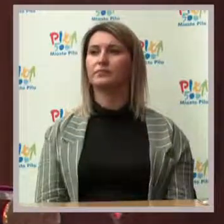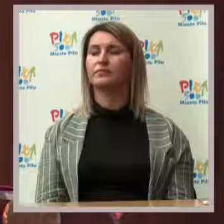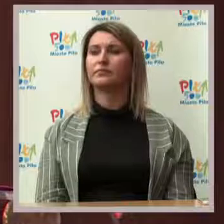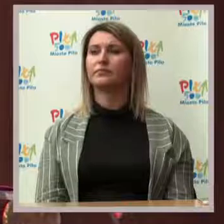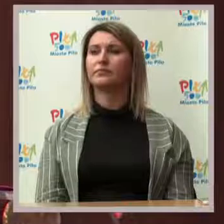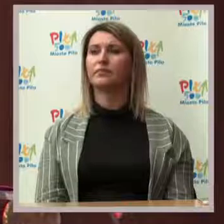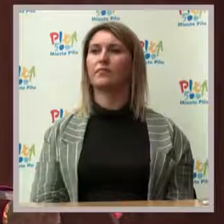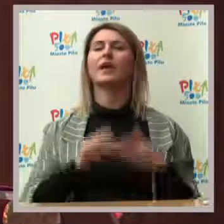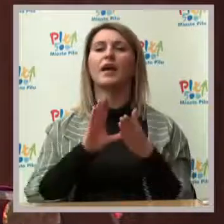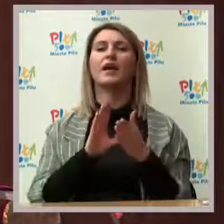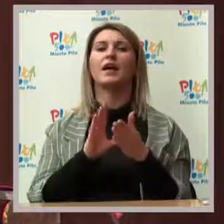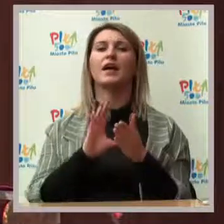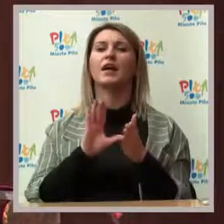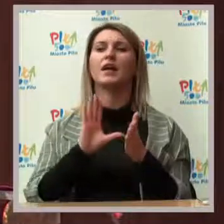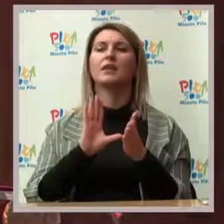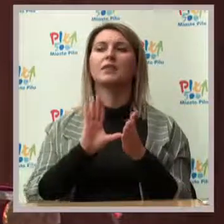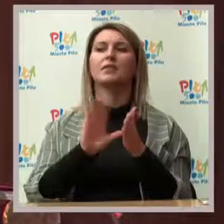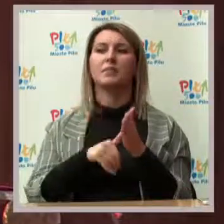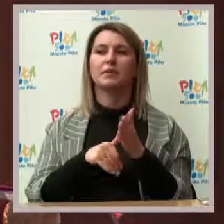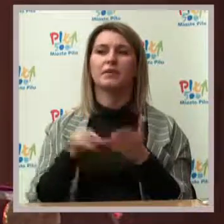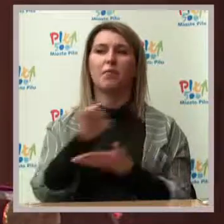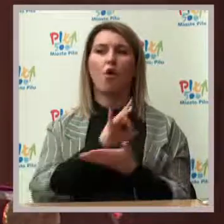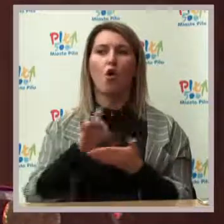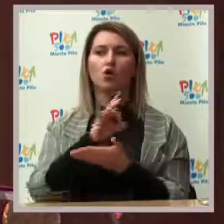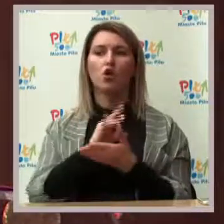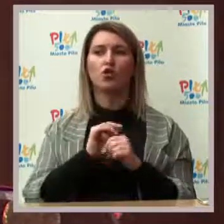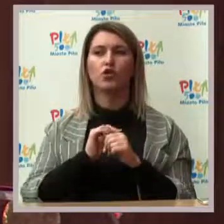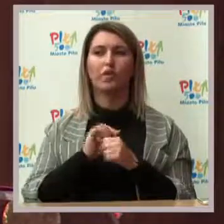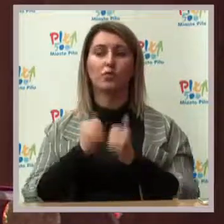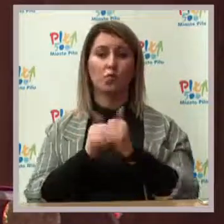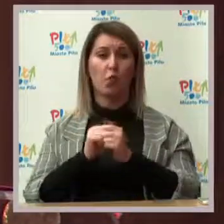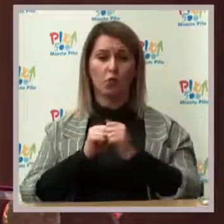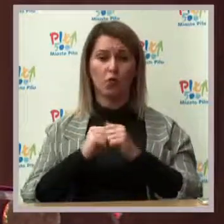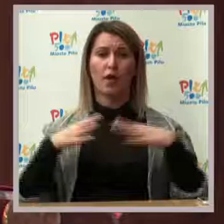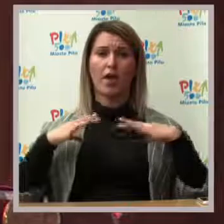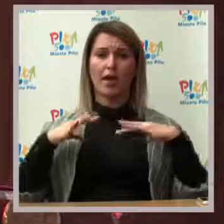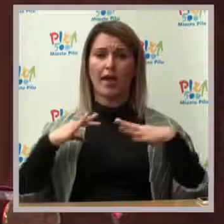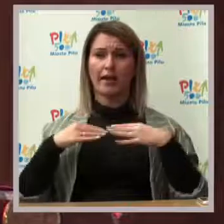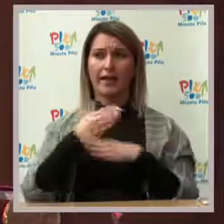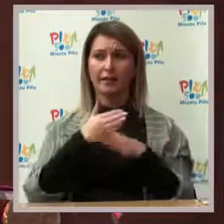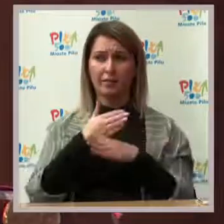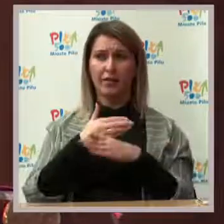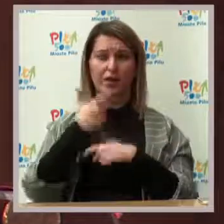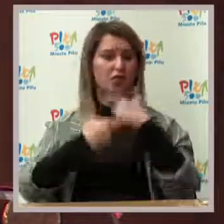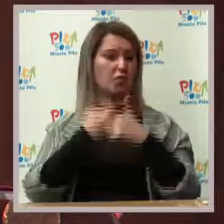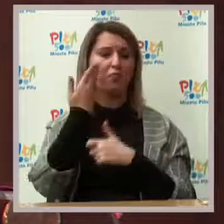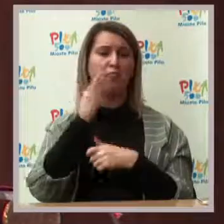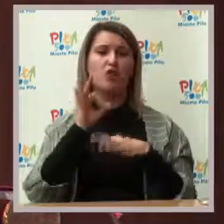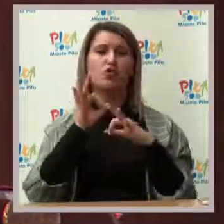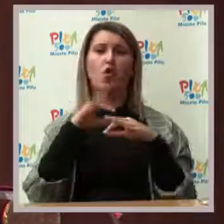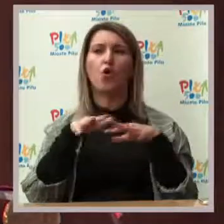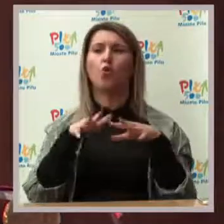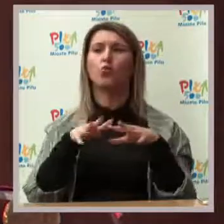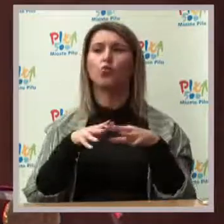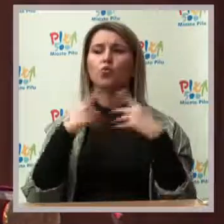Ośrodkiem Sportu i Rekreacji w Pile zorganizowaliśmy wiele imprez szczebla krajowego, między